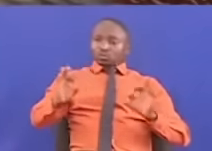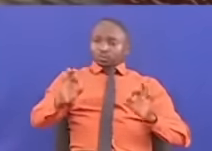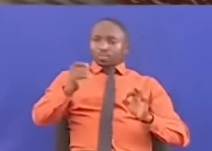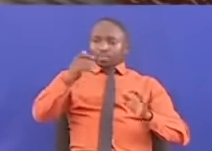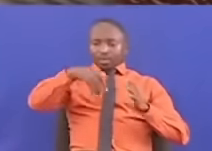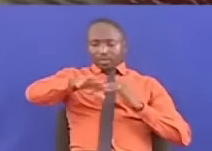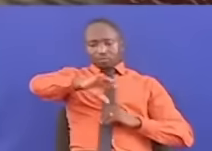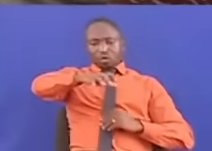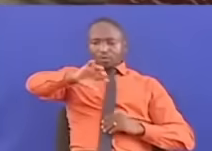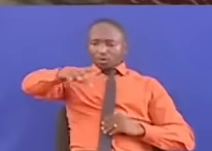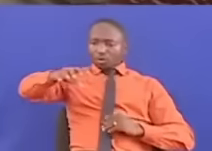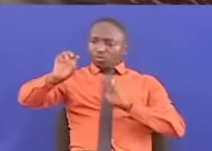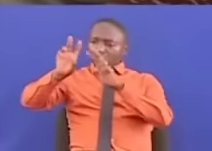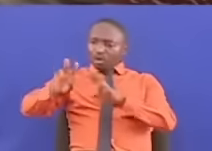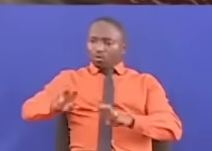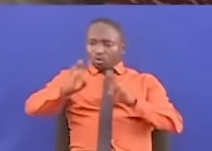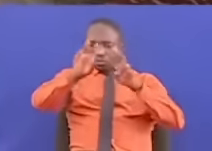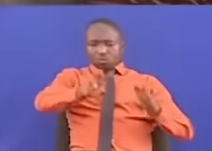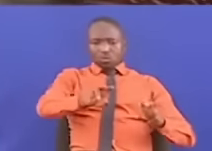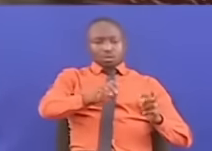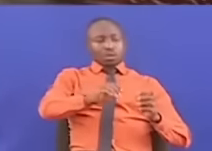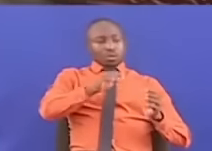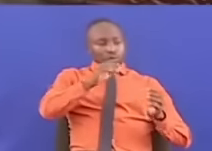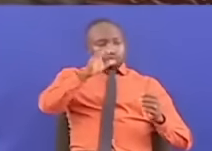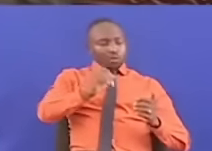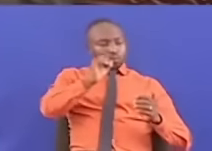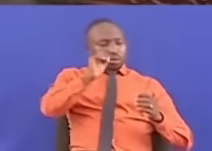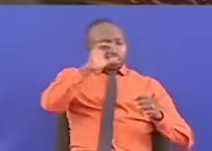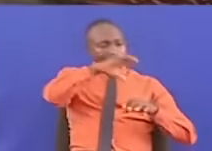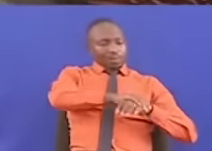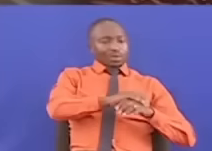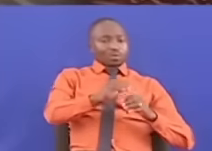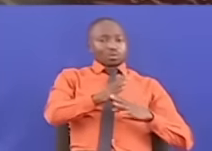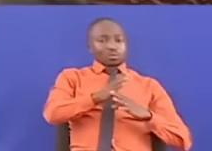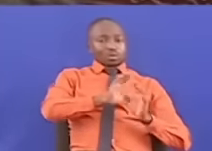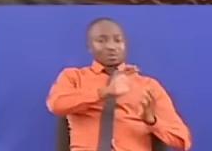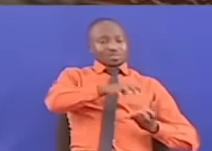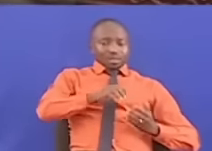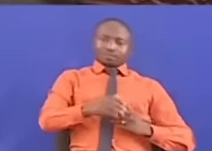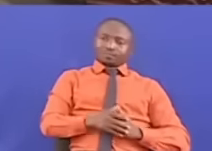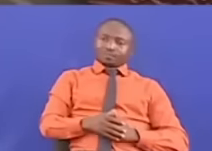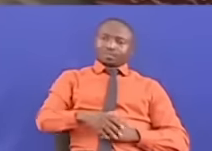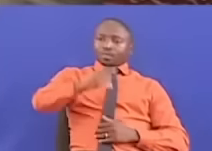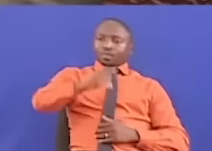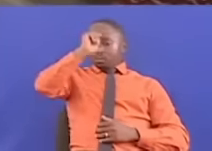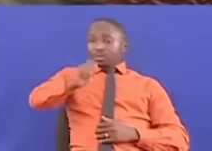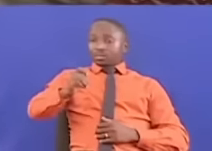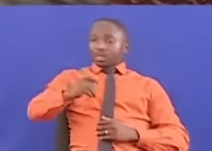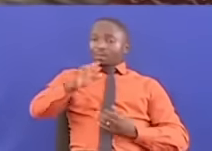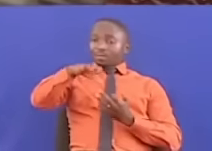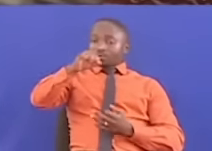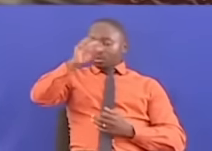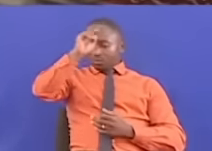mika na maju kuf uku na ku wad naa ningi kuchu hatu katika hili lakini meshi rais meshi